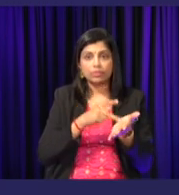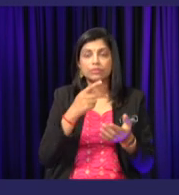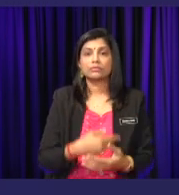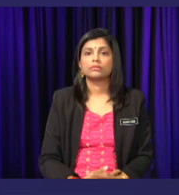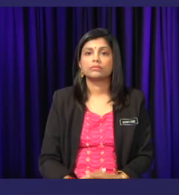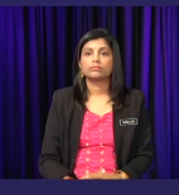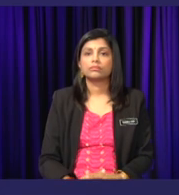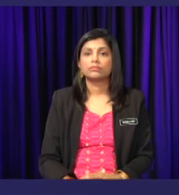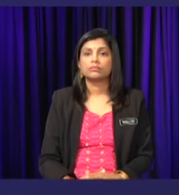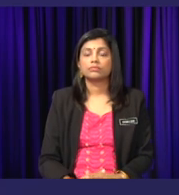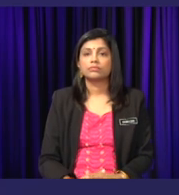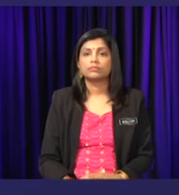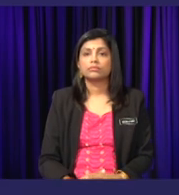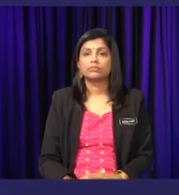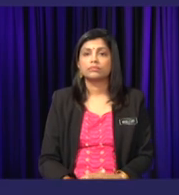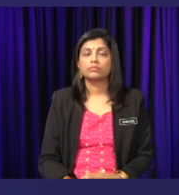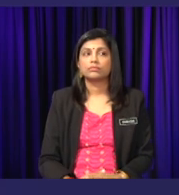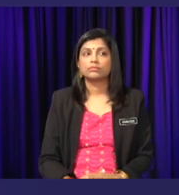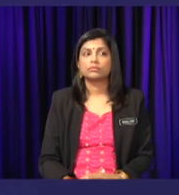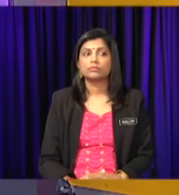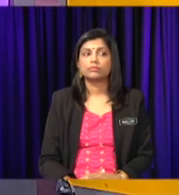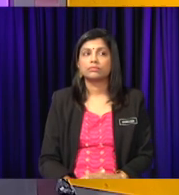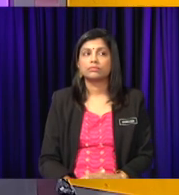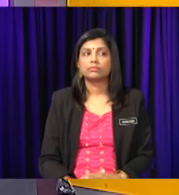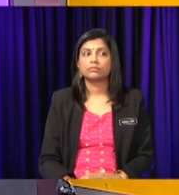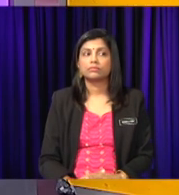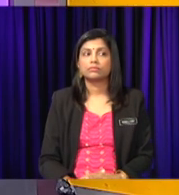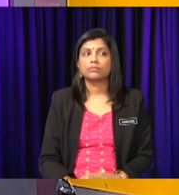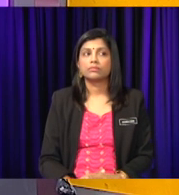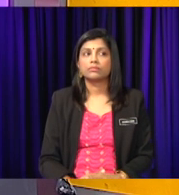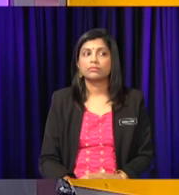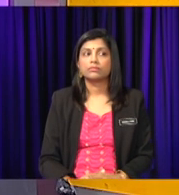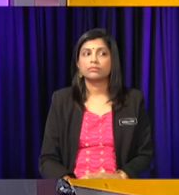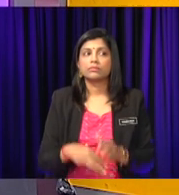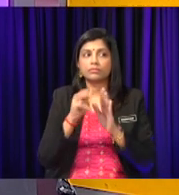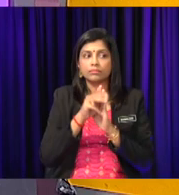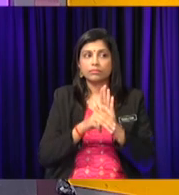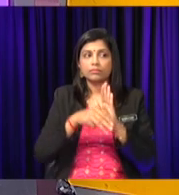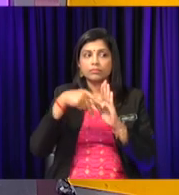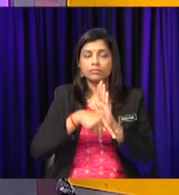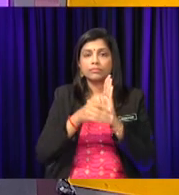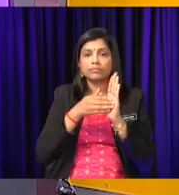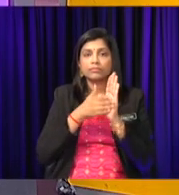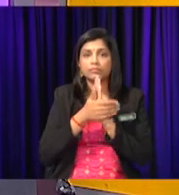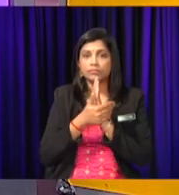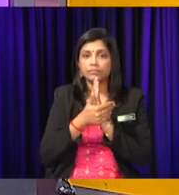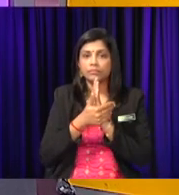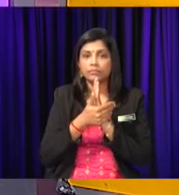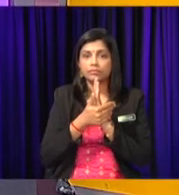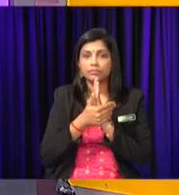dapatlah sedikit harga yang lebih murah ataupun potongan ya jadi murid saya